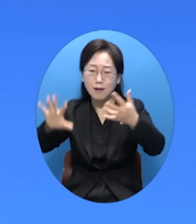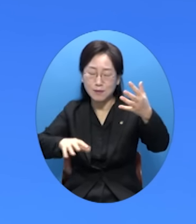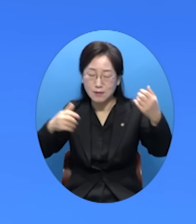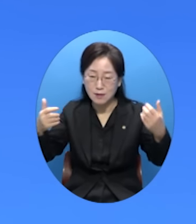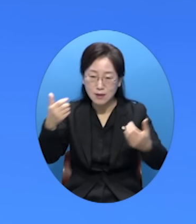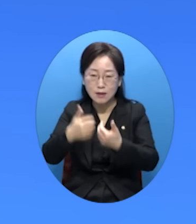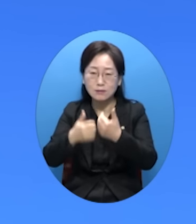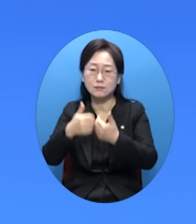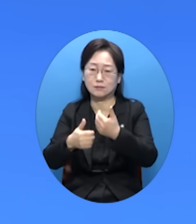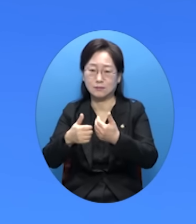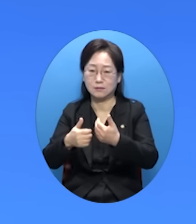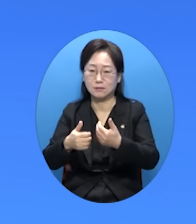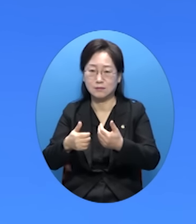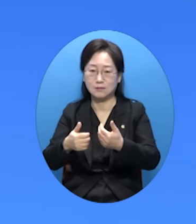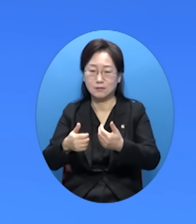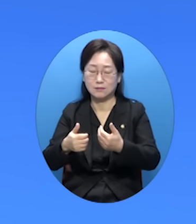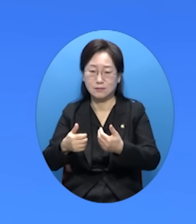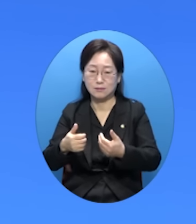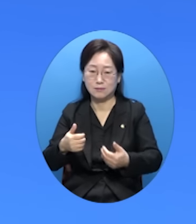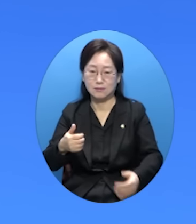일으키고